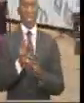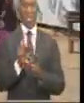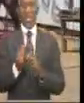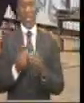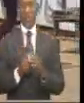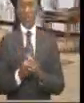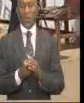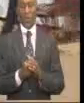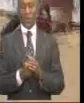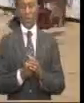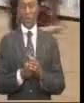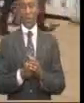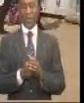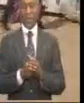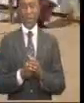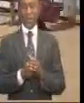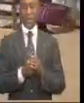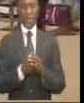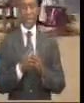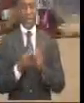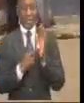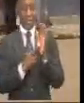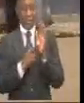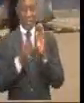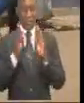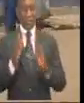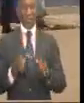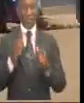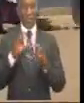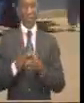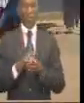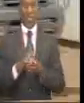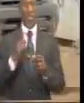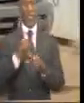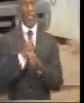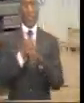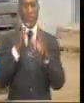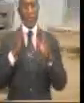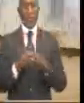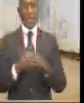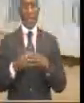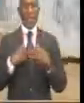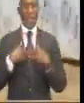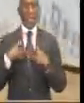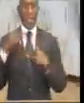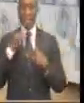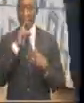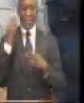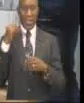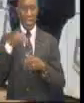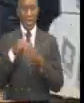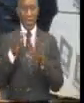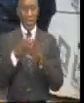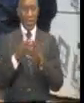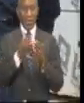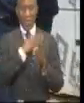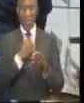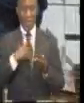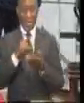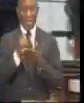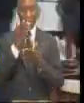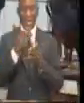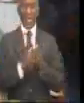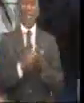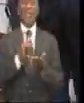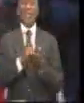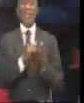toujours dans l'avant-midi de ce jeudi. Ces mouvements de grève auraient commencé à Kinshasa, la capitale, depuis 2 jours. Sur place,